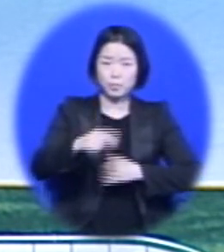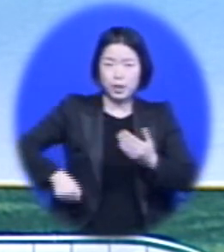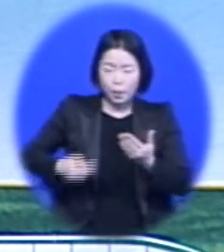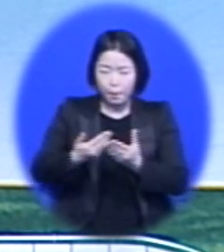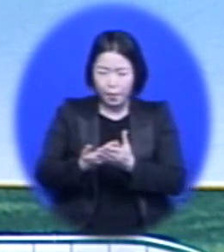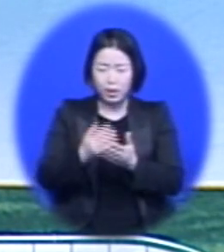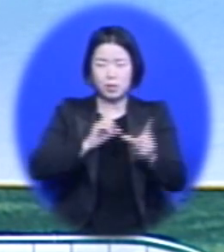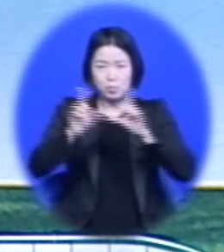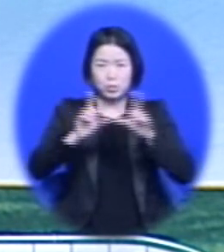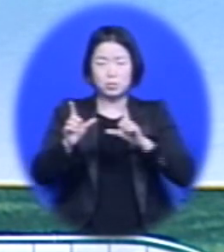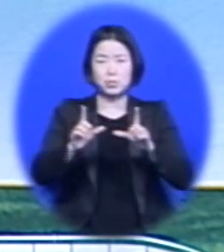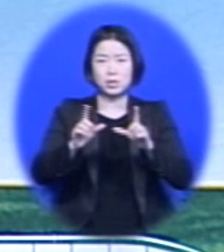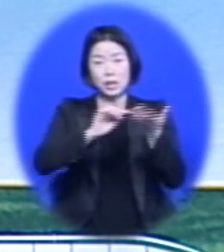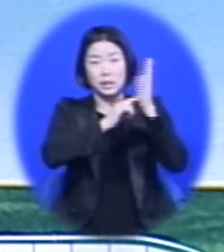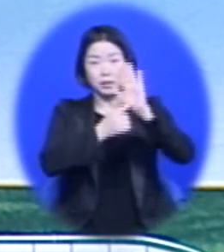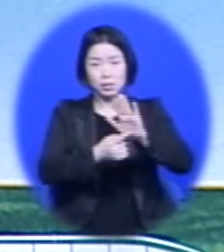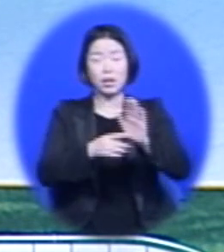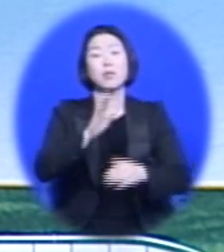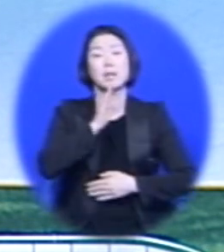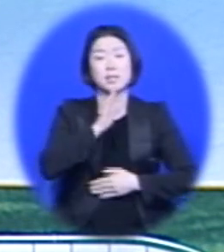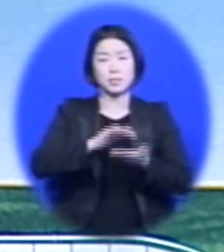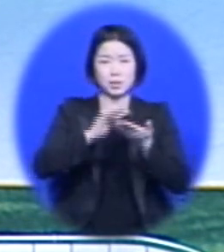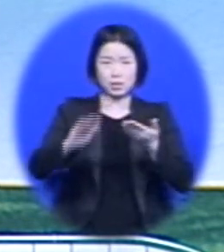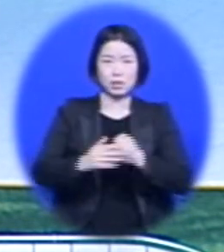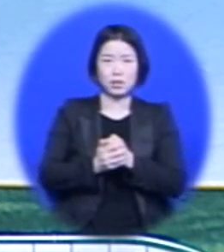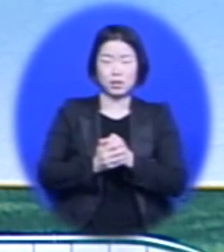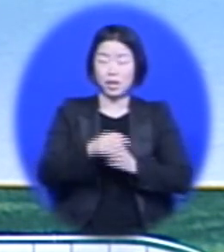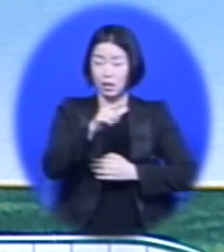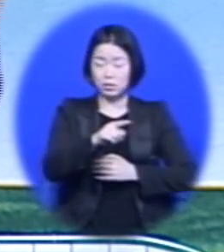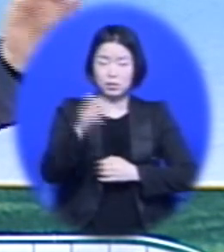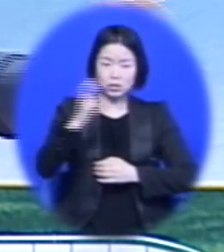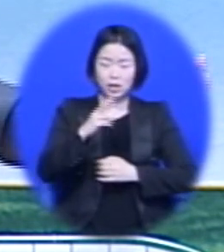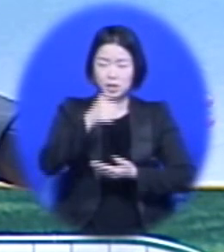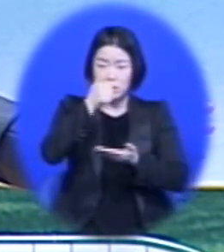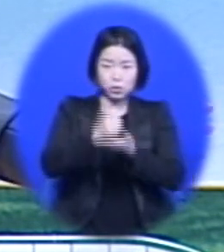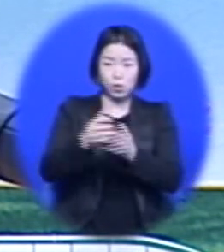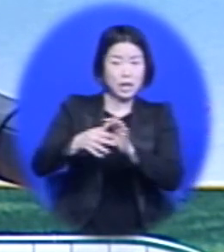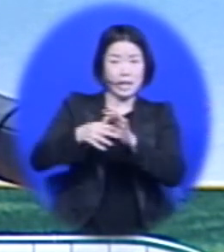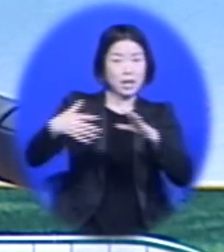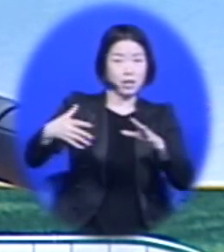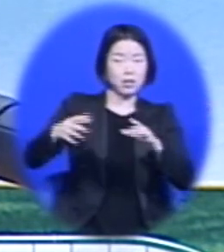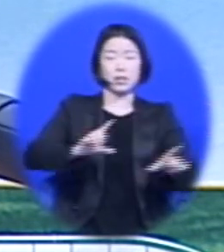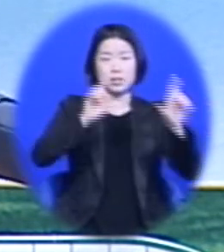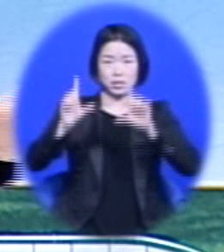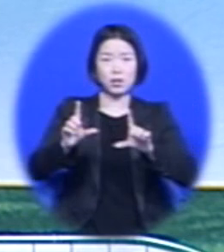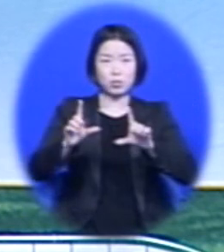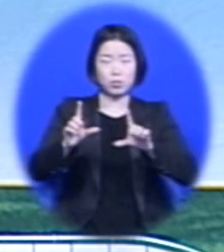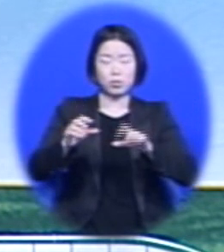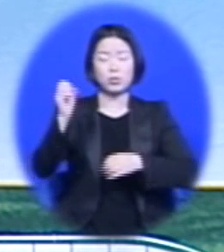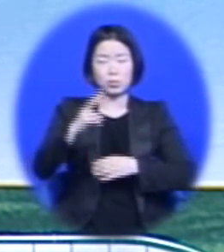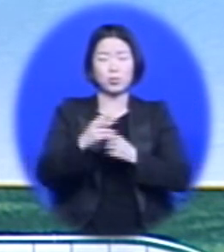모습이 분명히 드러나야 맞습니다. 그는 다시는 죄와 상관이 없는 삶을 살고